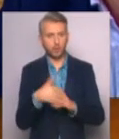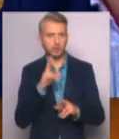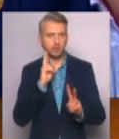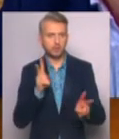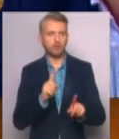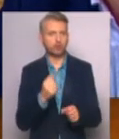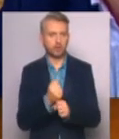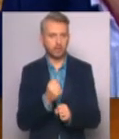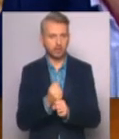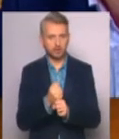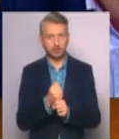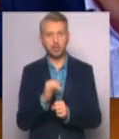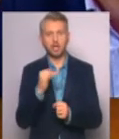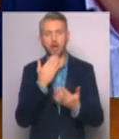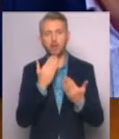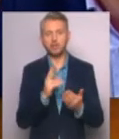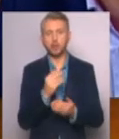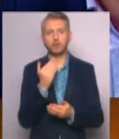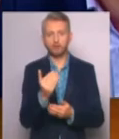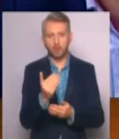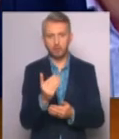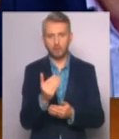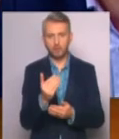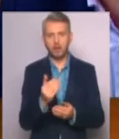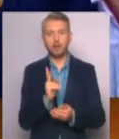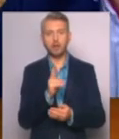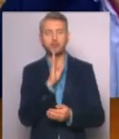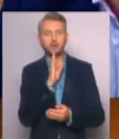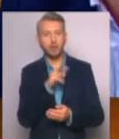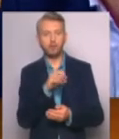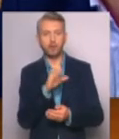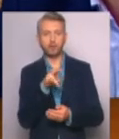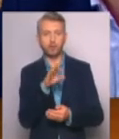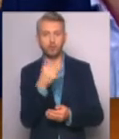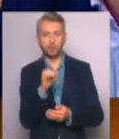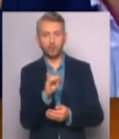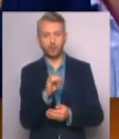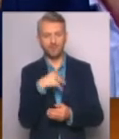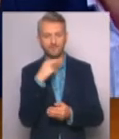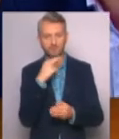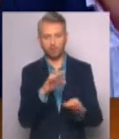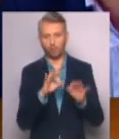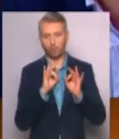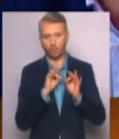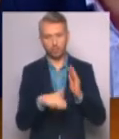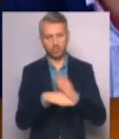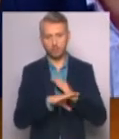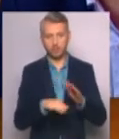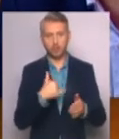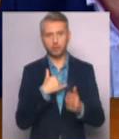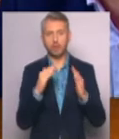що робити. Я обращаюсь к вам, як Масловой обращалась. А на ноль внимания не помогла. У нас в